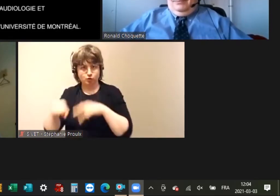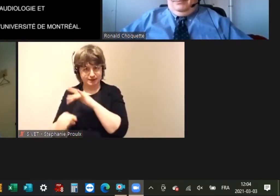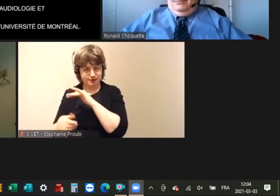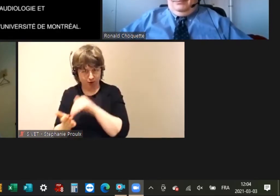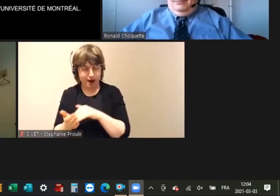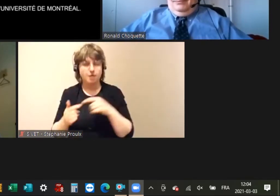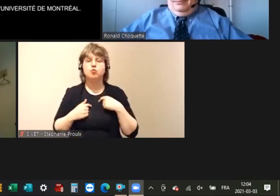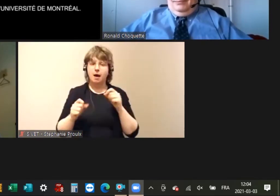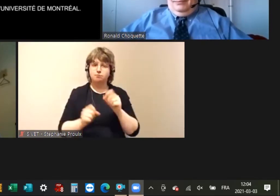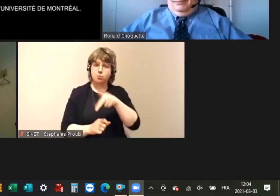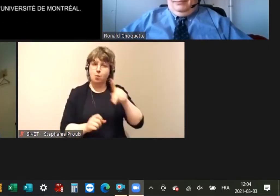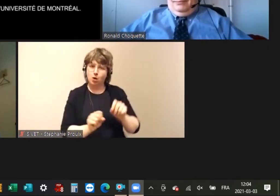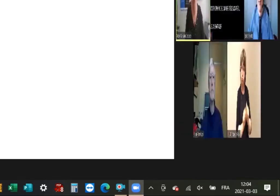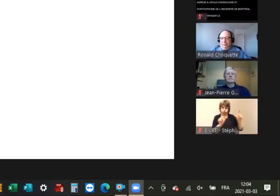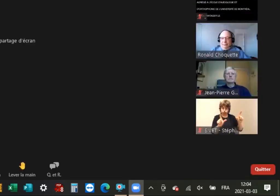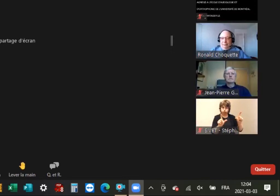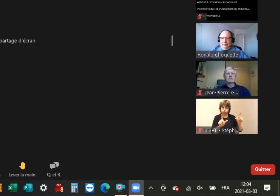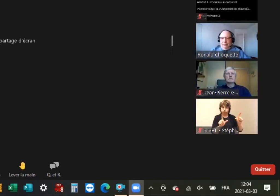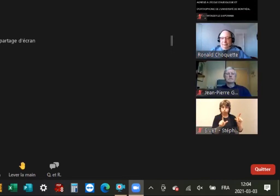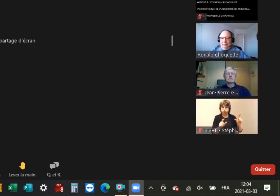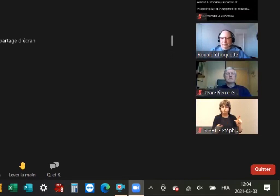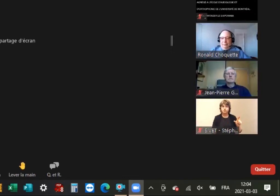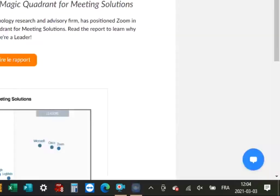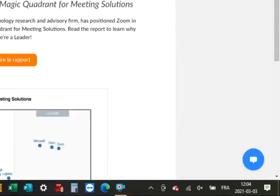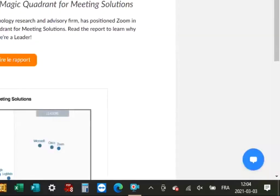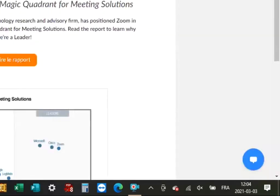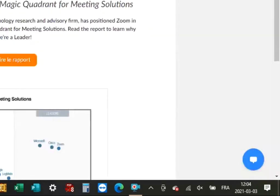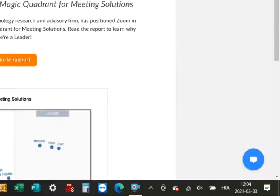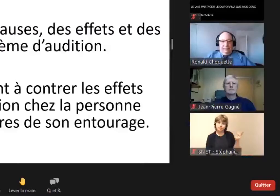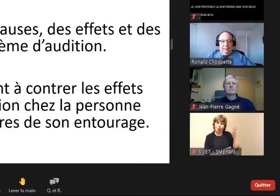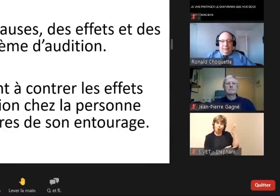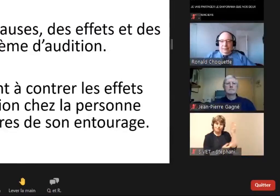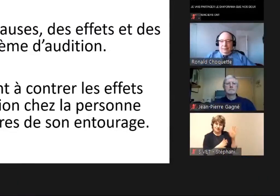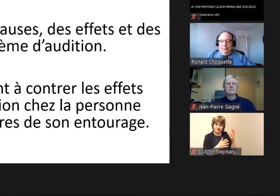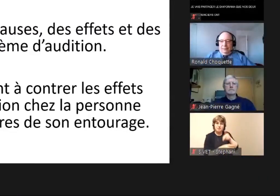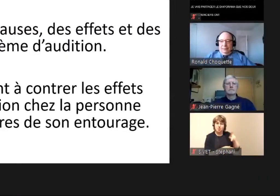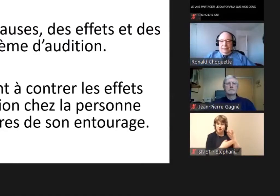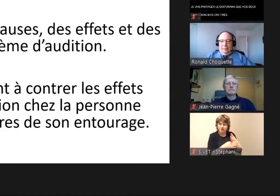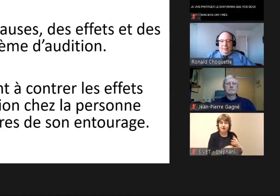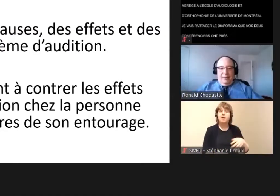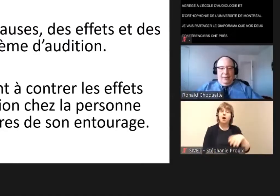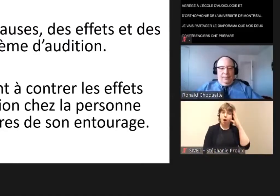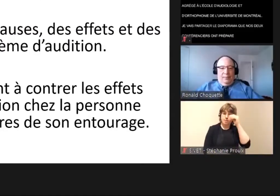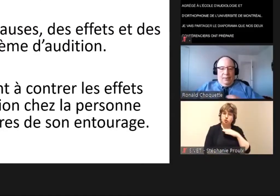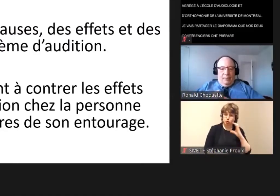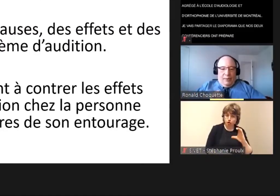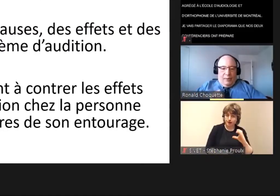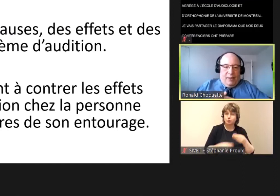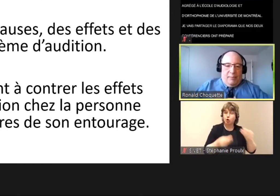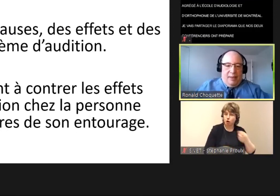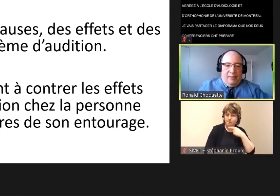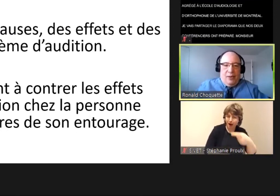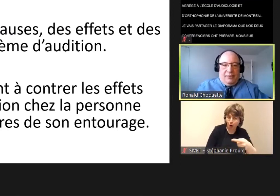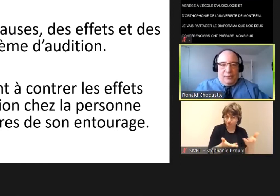partager le diaporama que nos 2 conférenciers ont préparé. Alors, M. Choquette, je vous laisse la parole.